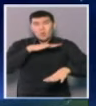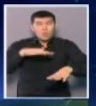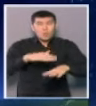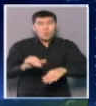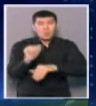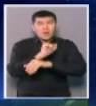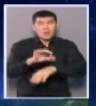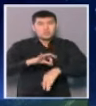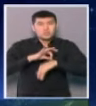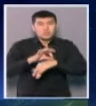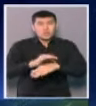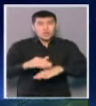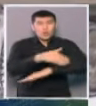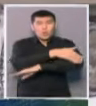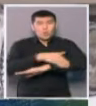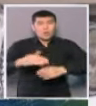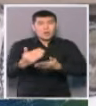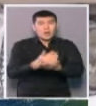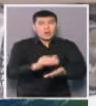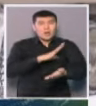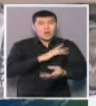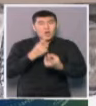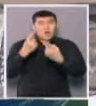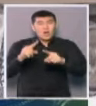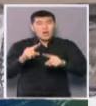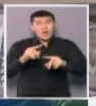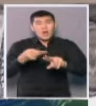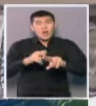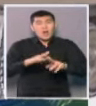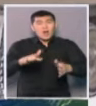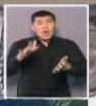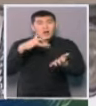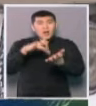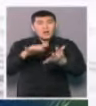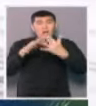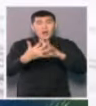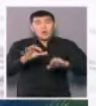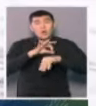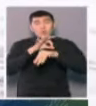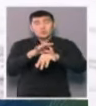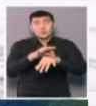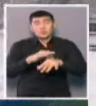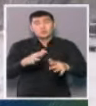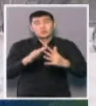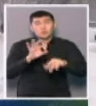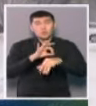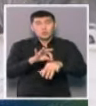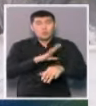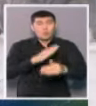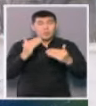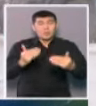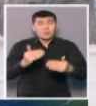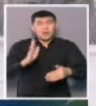көп жүретін көшелер тазартылды. Одан өзге де қала іргесіндегі ауылдарда қар тазалау жұмыстары қарқынды